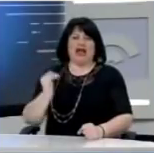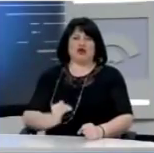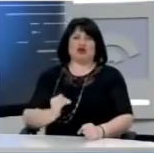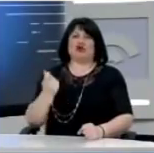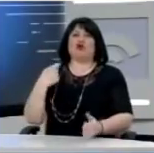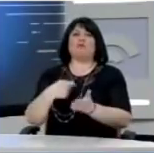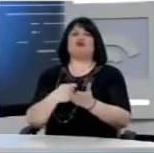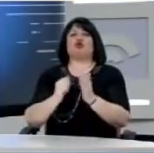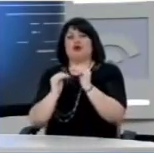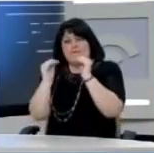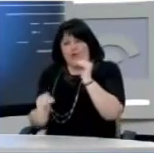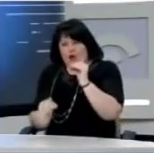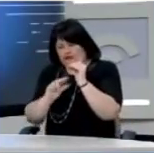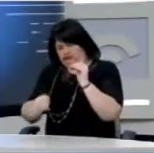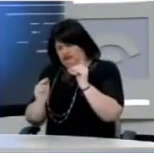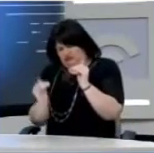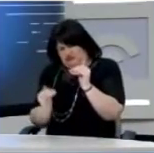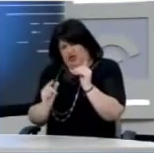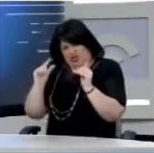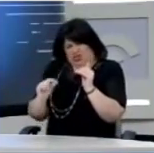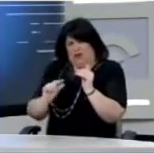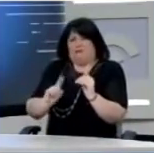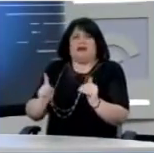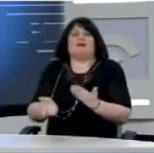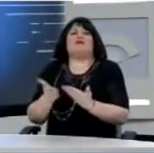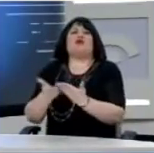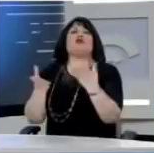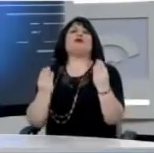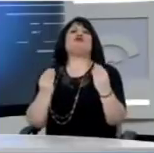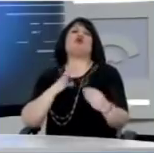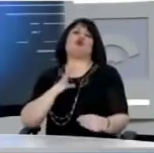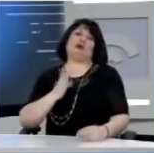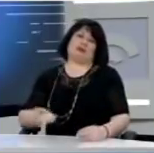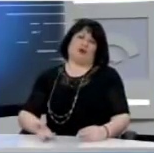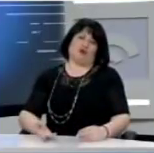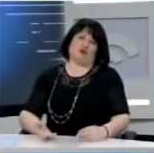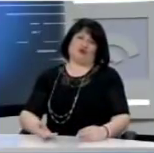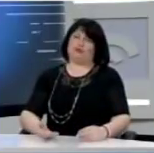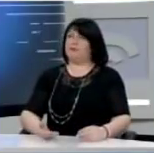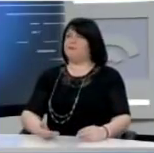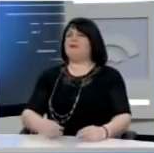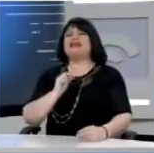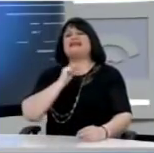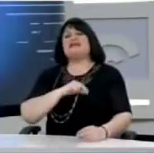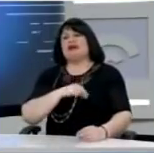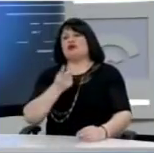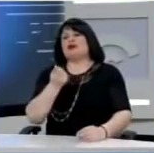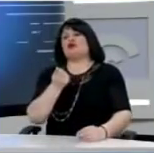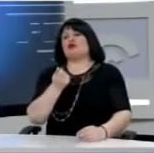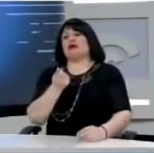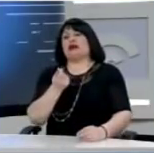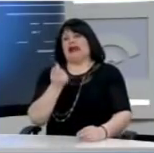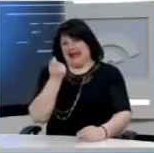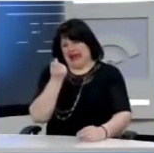καταργούμε τον υποκατώτατο, τότε αυτό το κάνουμε εμείς για να στηρίξουμε τους πολλούς παραγνωρίζοντας τα συμφέροντα των ελίτ.